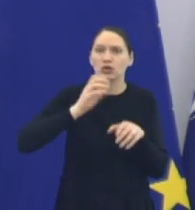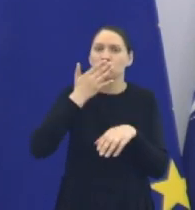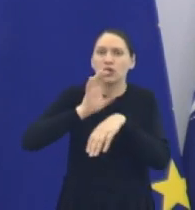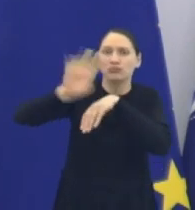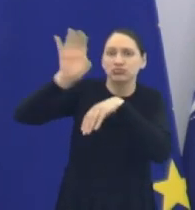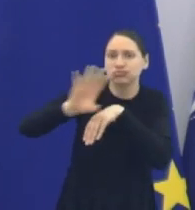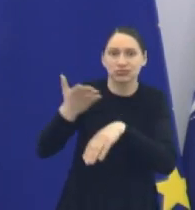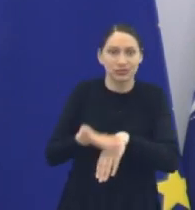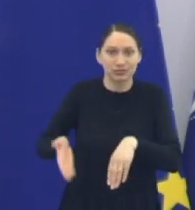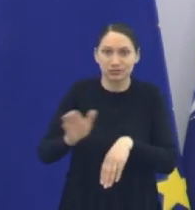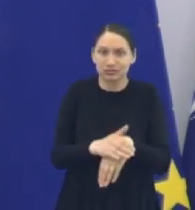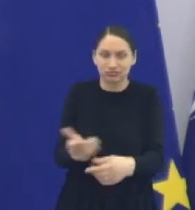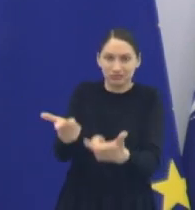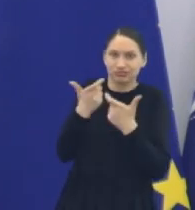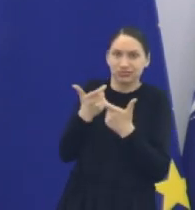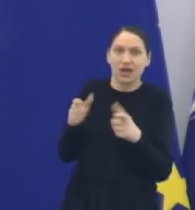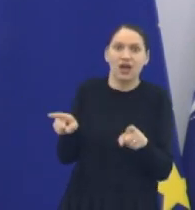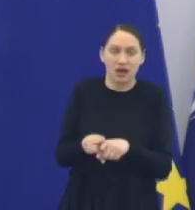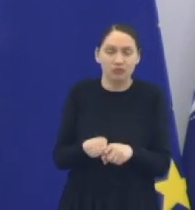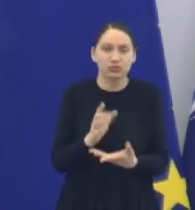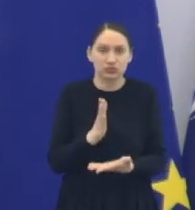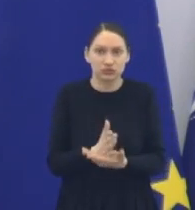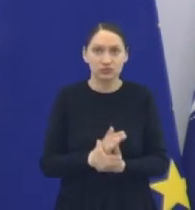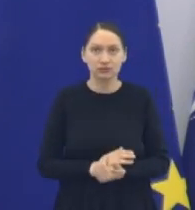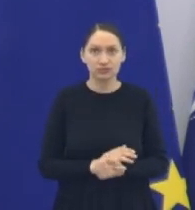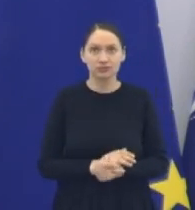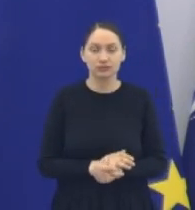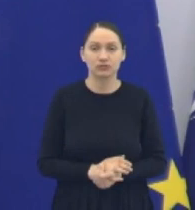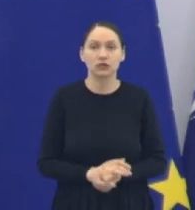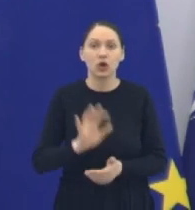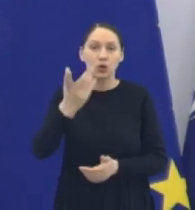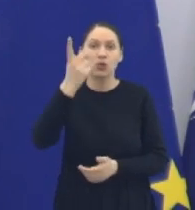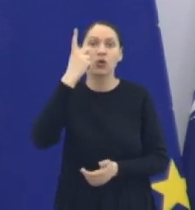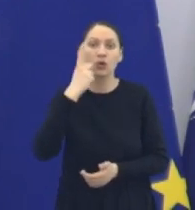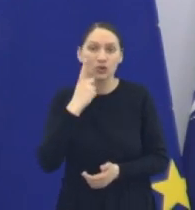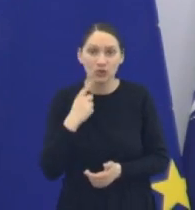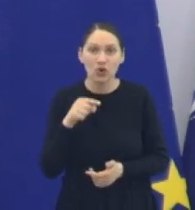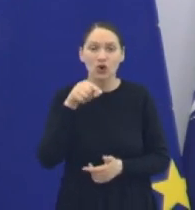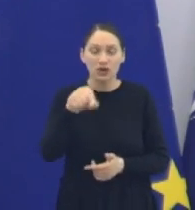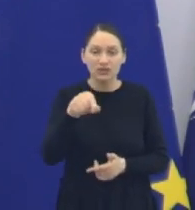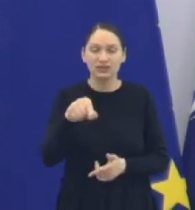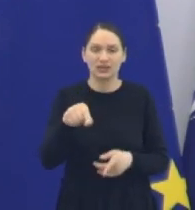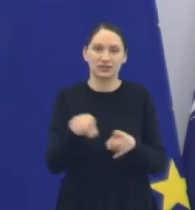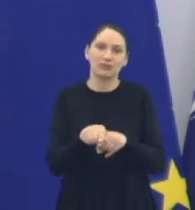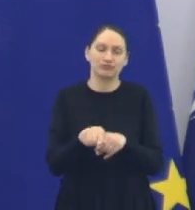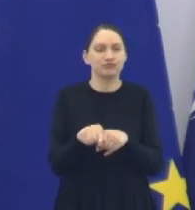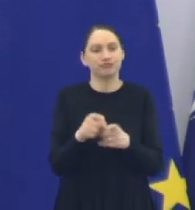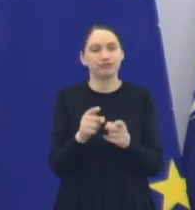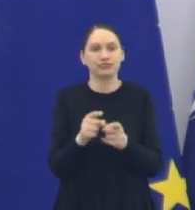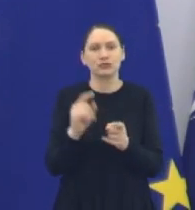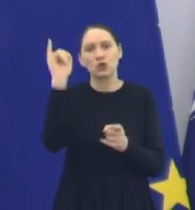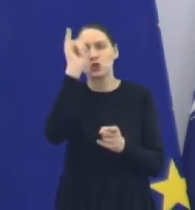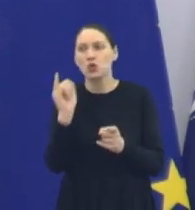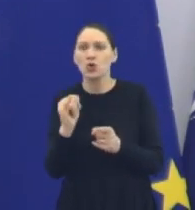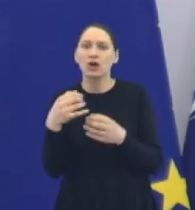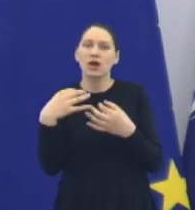yra sudėtinga arba labai rizikinga. Ir norint pravalyti tuos jūros takus, Rusija turi